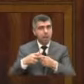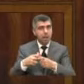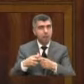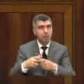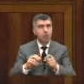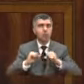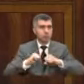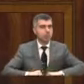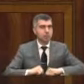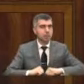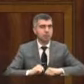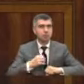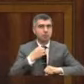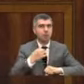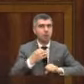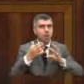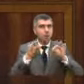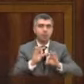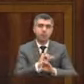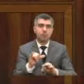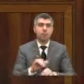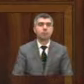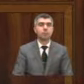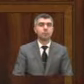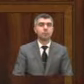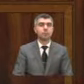انا متفق ما نتكلمش على مسائل اخرى اللي بغينا.